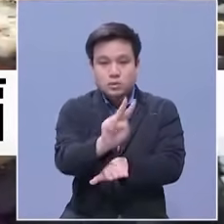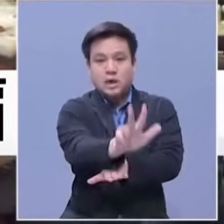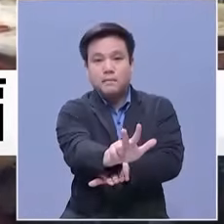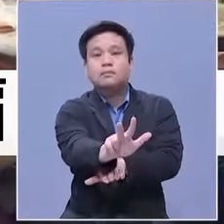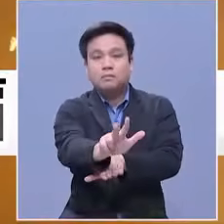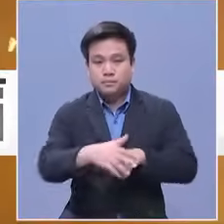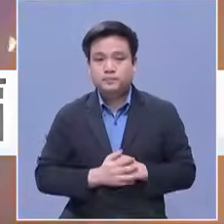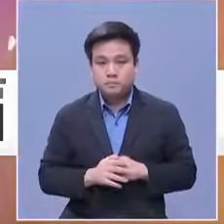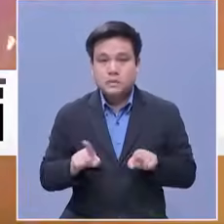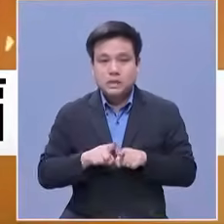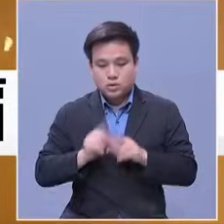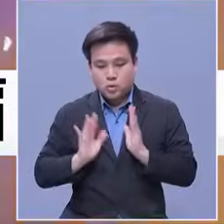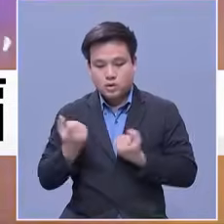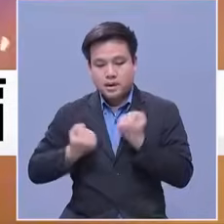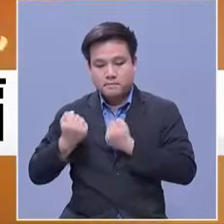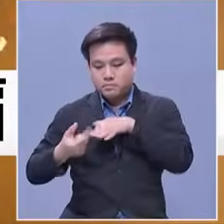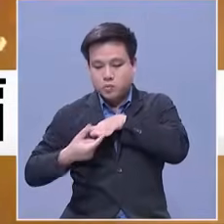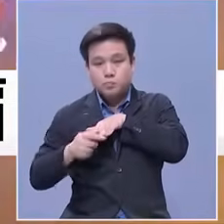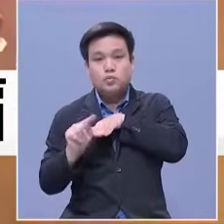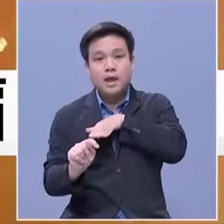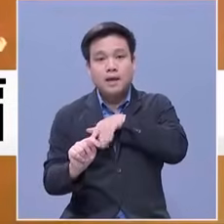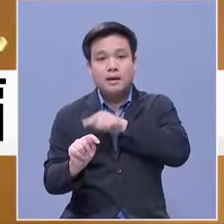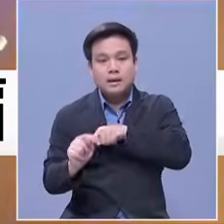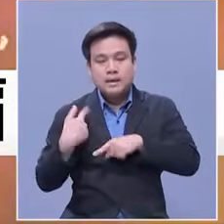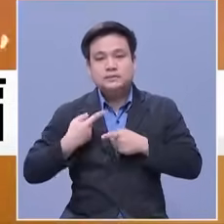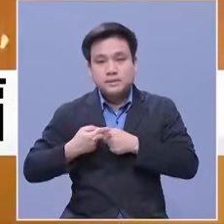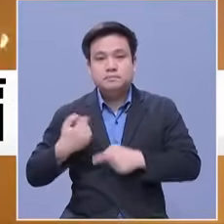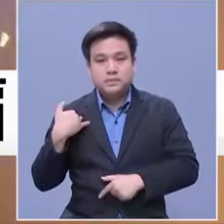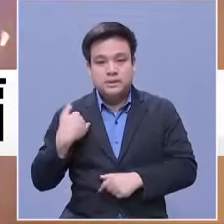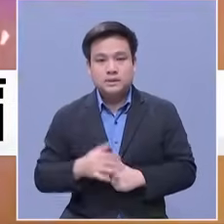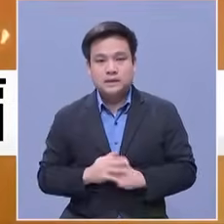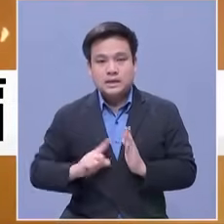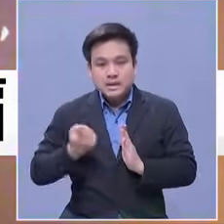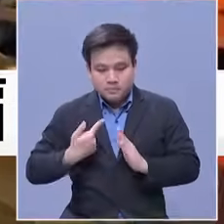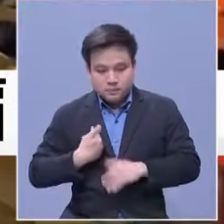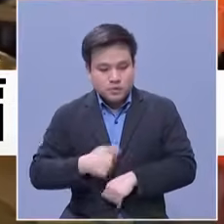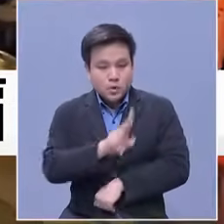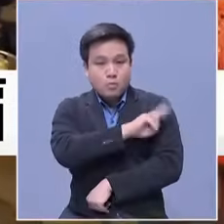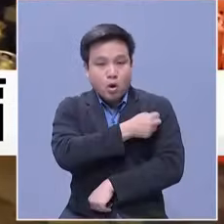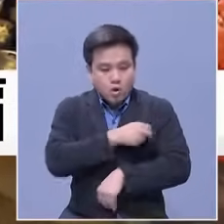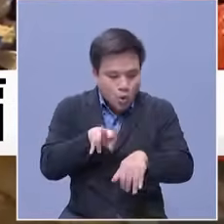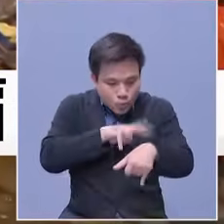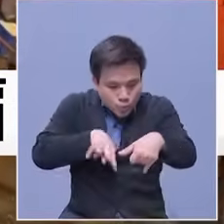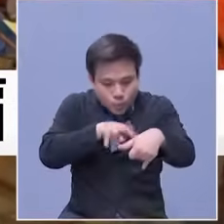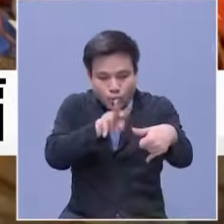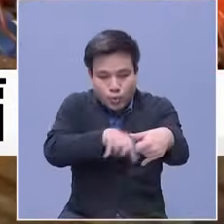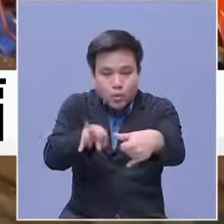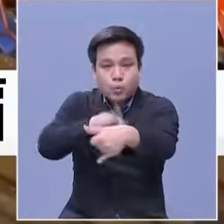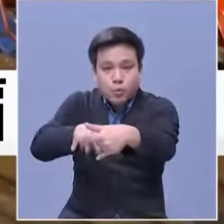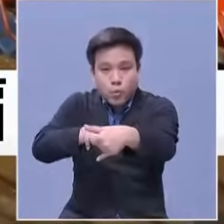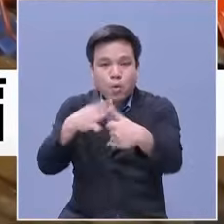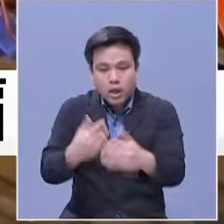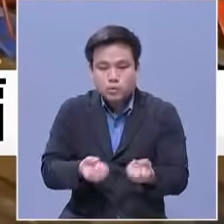ได้รับบาดเจ็บเหมือนกันนะครับเจ้าหน้าที่ให้การช่วยเหลือปฐมพยาบาลผู้ได้รับบาดเจ็บทั้ง3รายเบื้องต้นก่อนนำตัวส่งโรงพยาบ